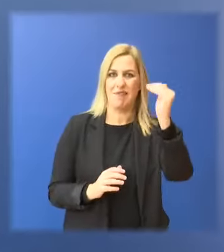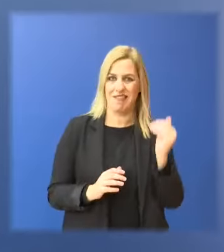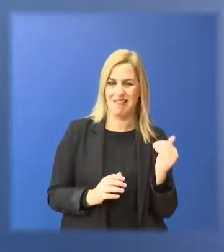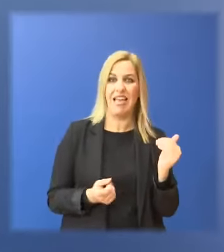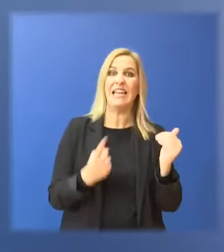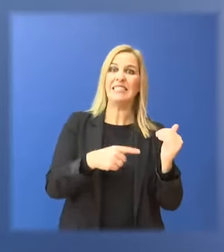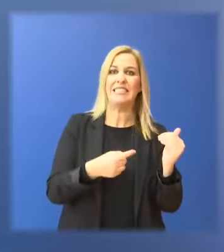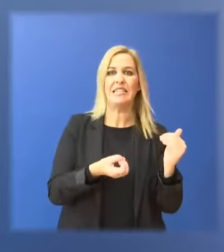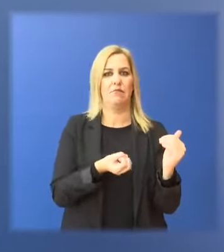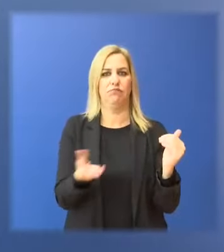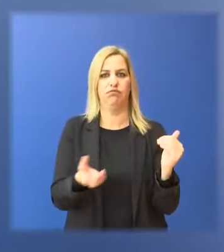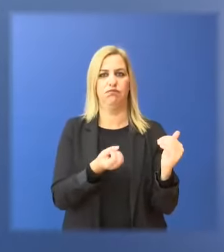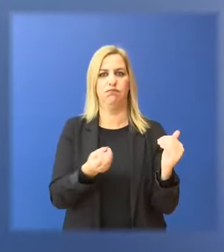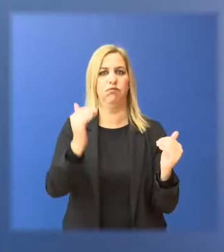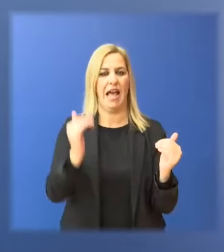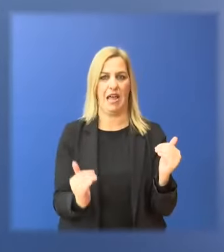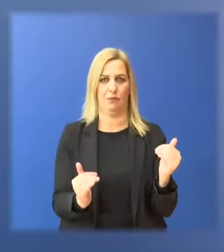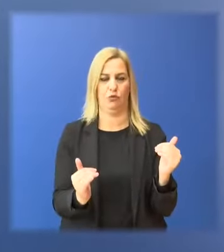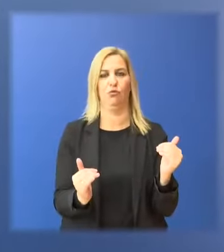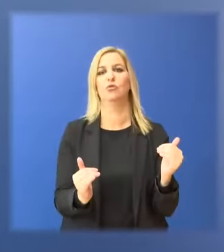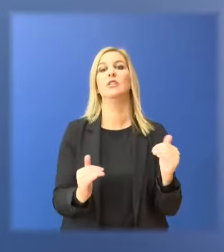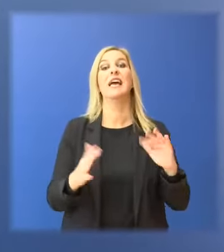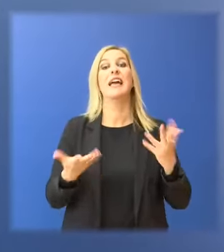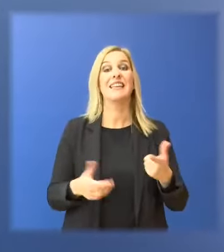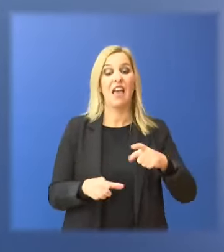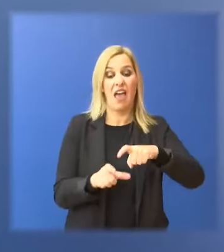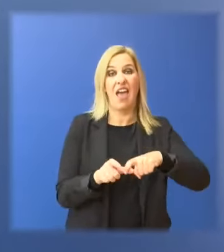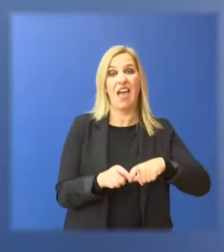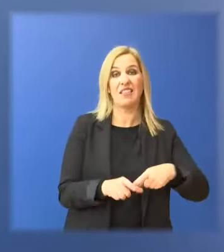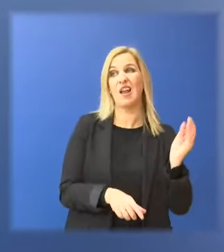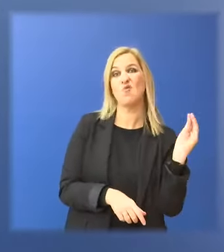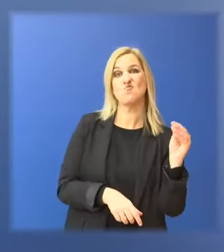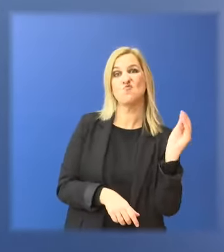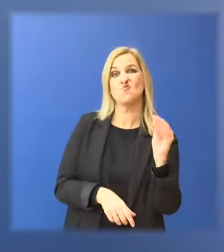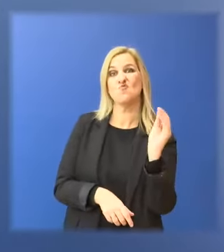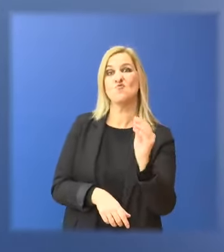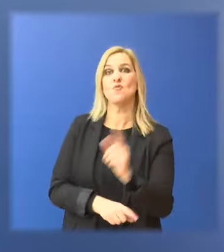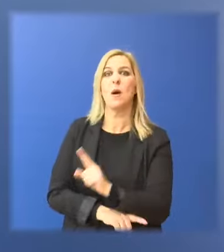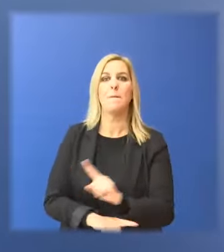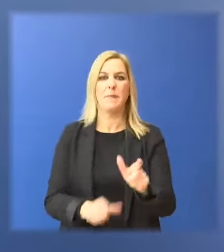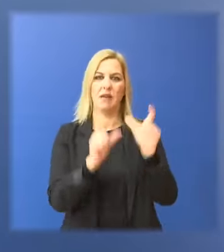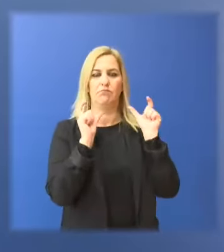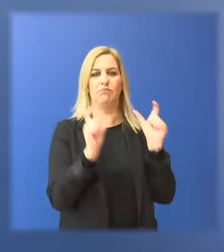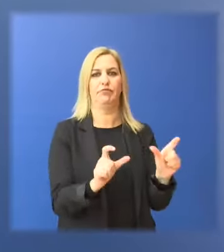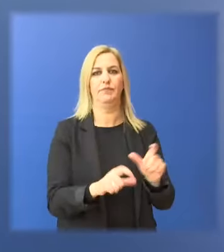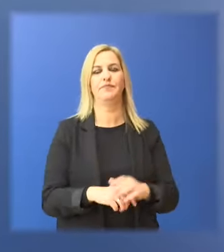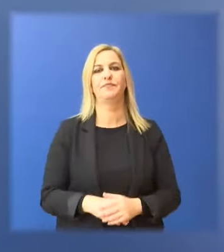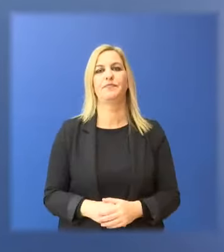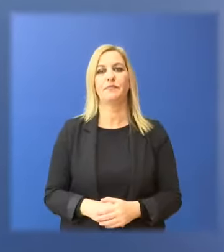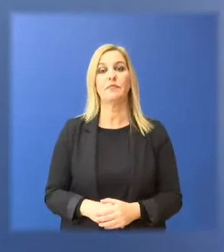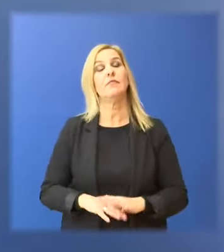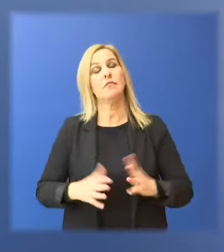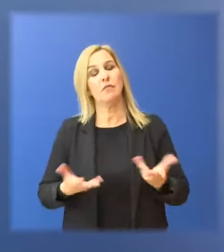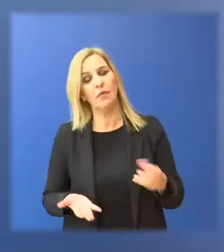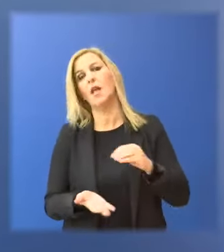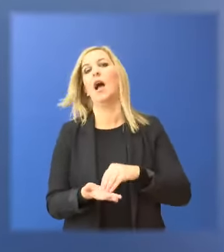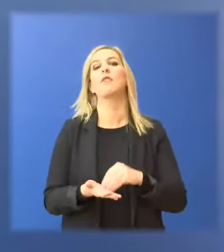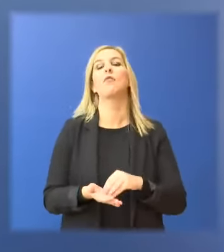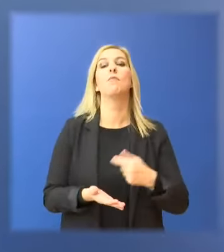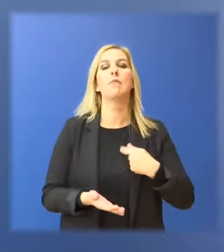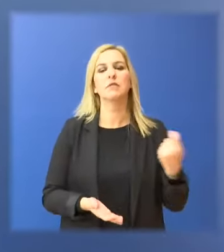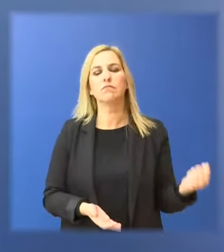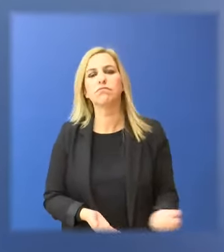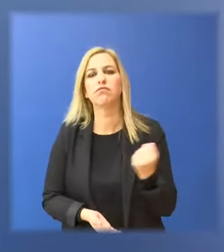τιμές και αποτρέπουμε την παραπλάνηση των καταναλωτών σε πλασματικές εκπτώσεις. Επιπλέον αυστηροποιούμε, διευρύνουμε